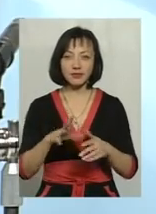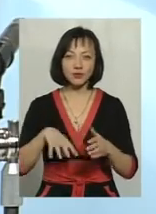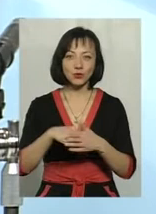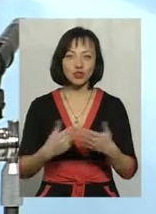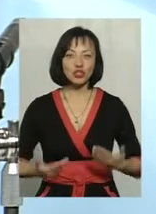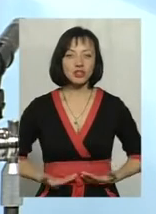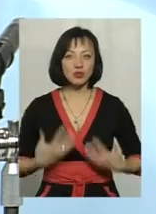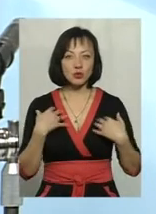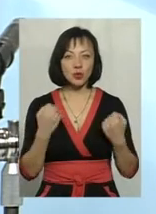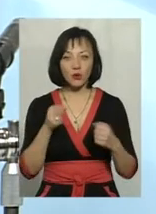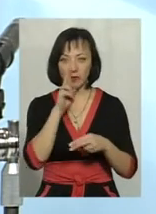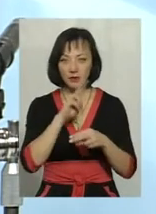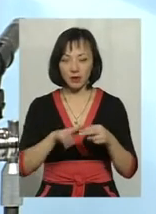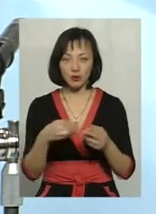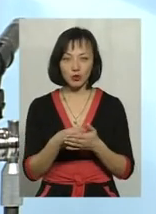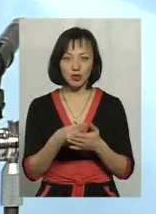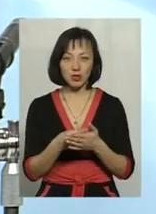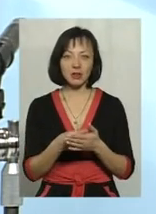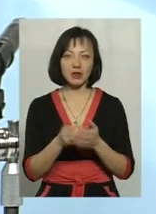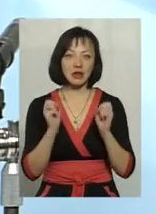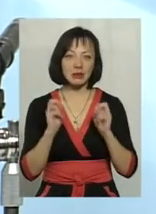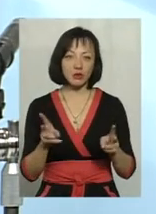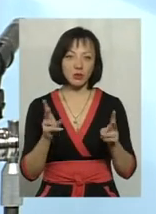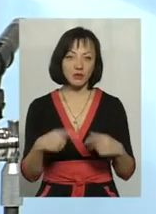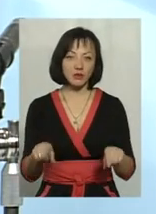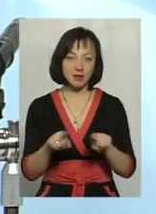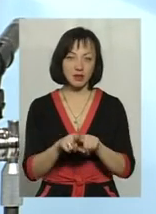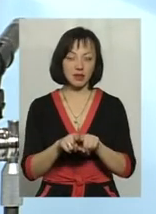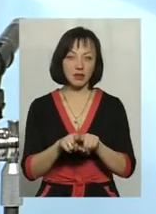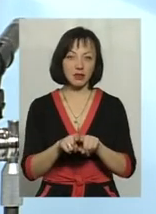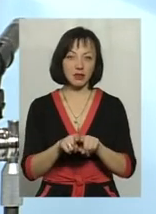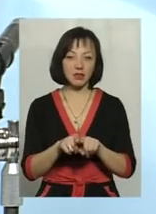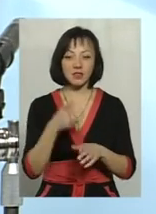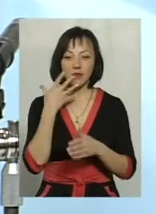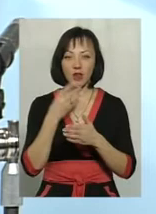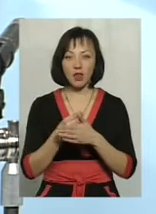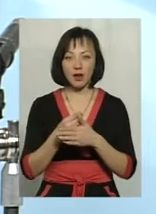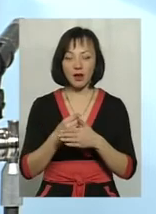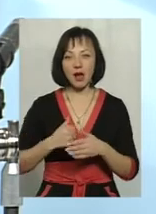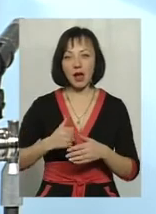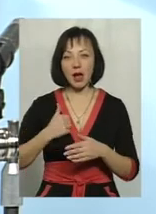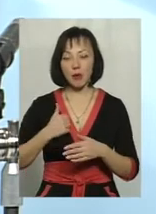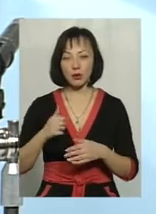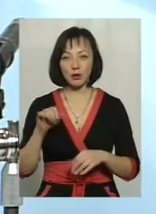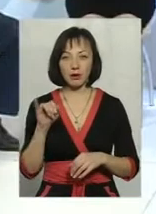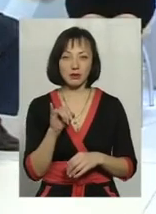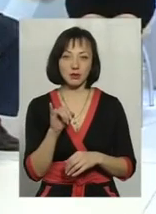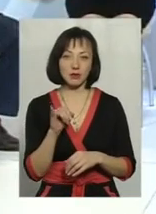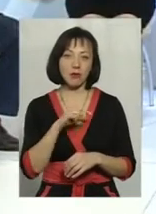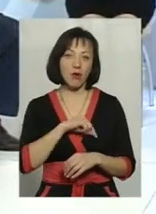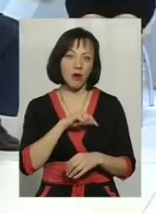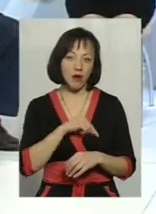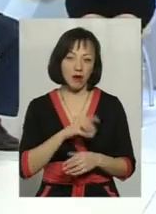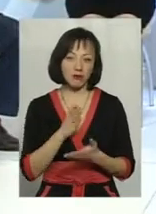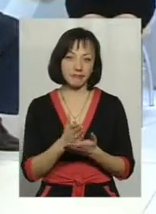здоров'я і втрат бюджету, він ризикує все-таки своєю репутацією, ну і моральні